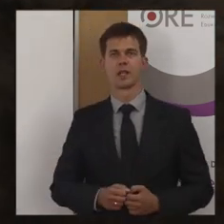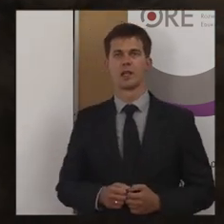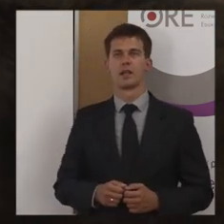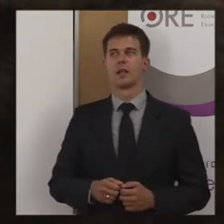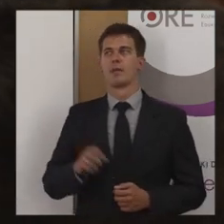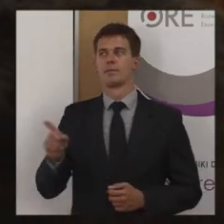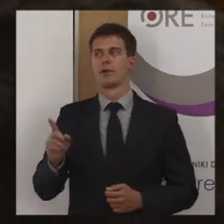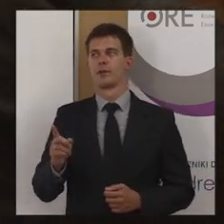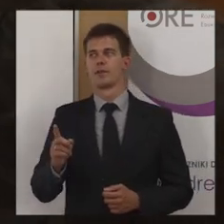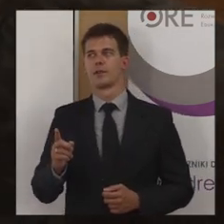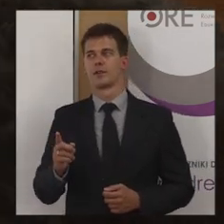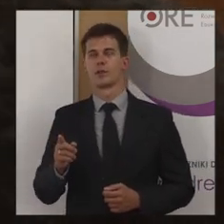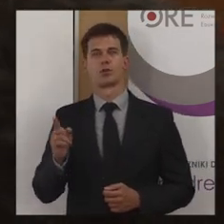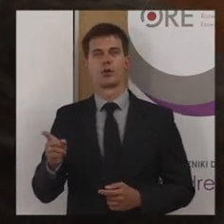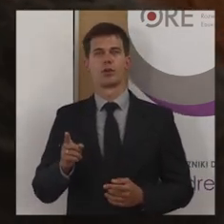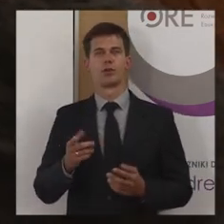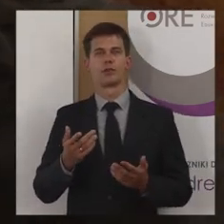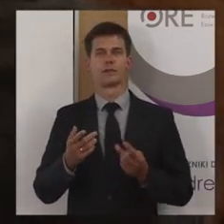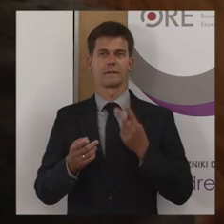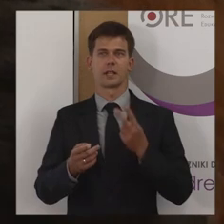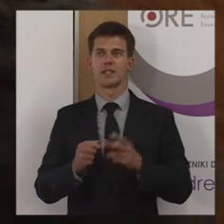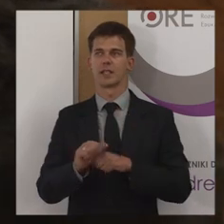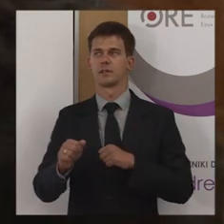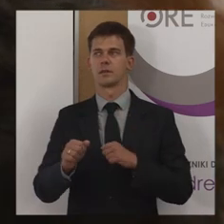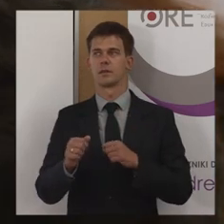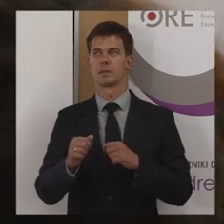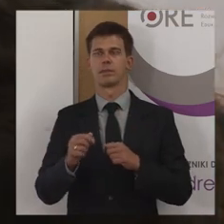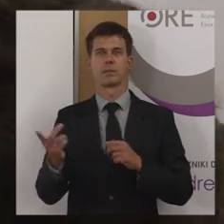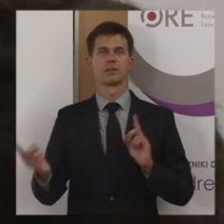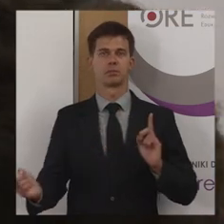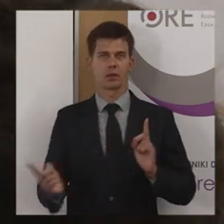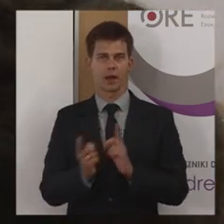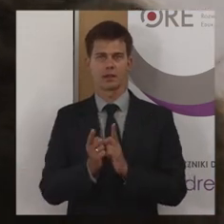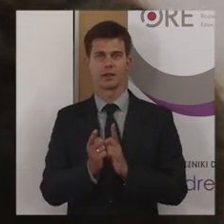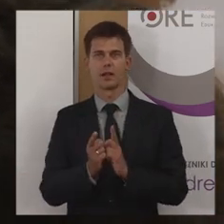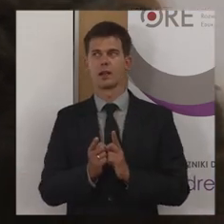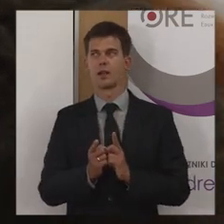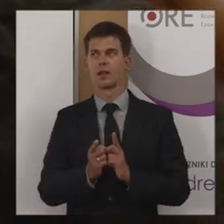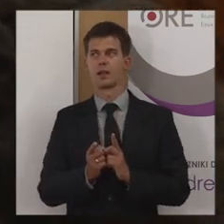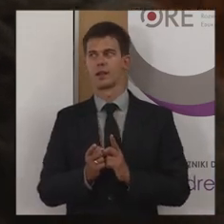bo to jest dla mnie spotkanie, które,